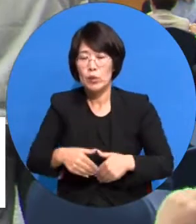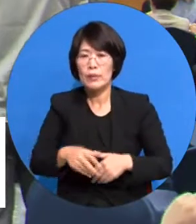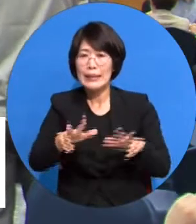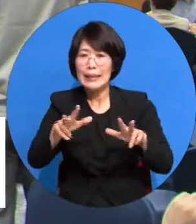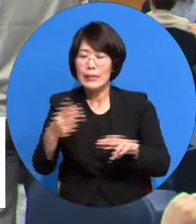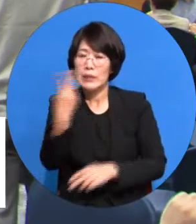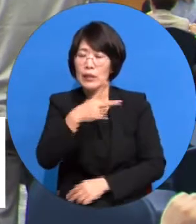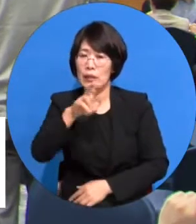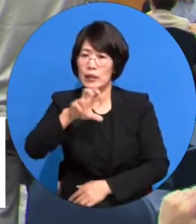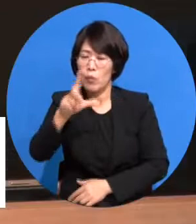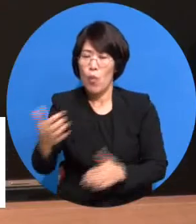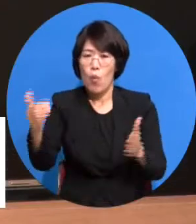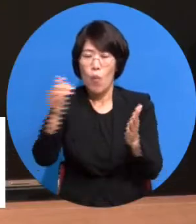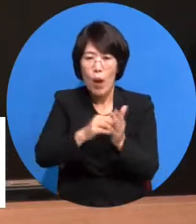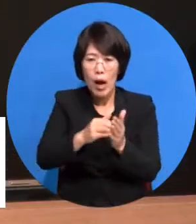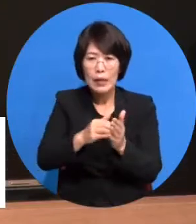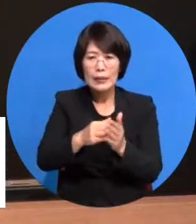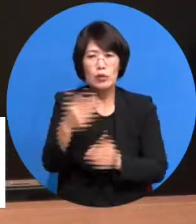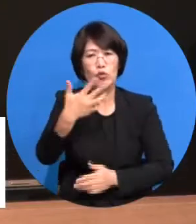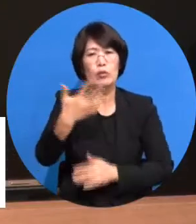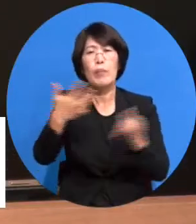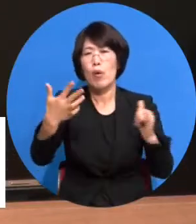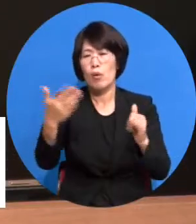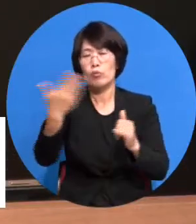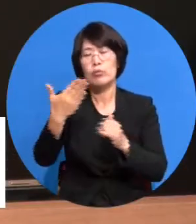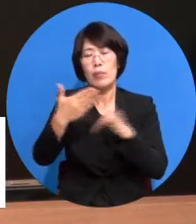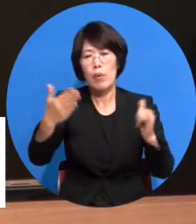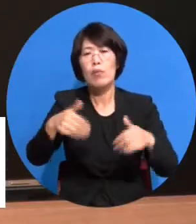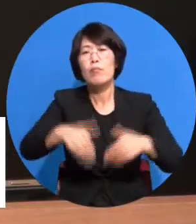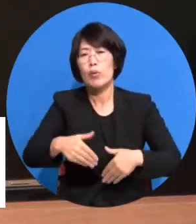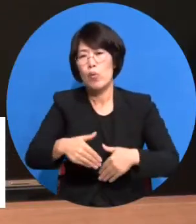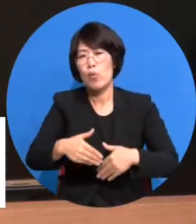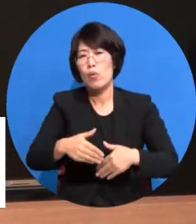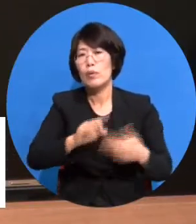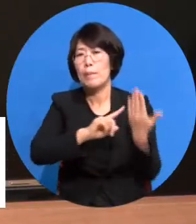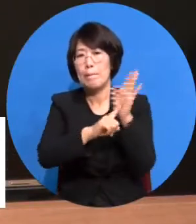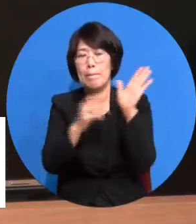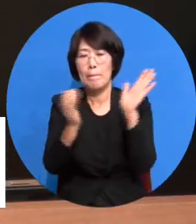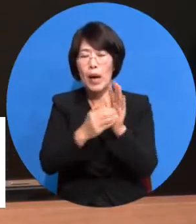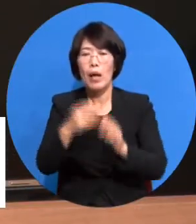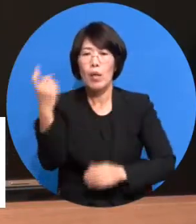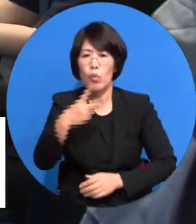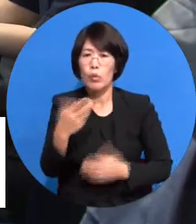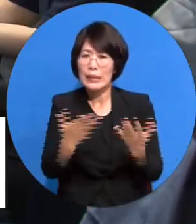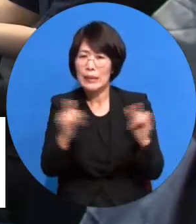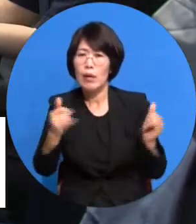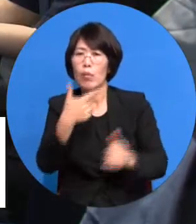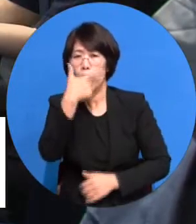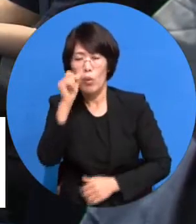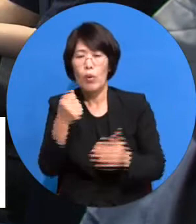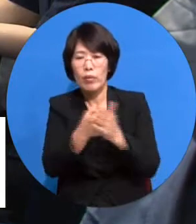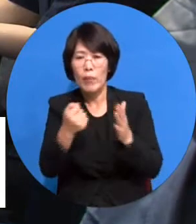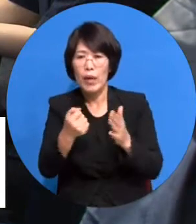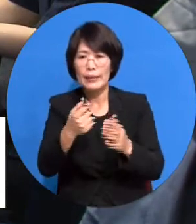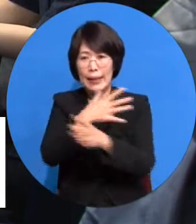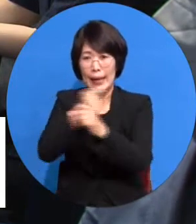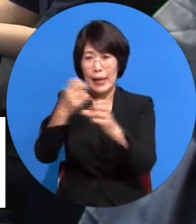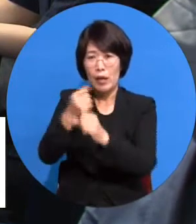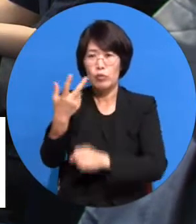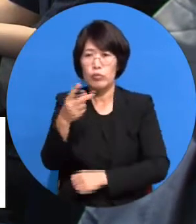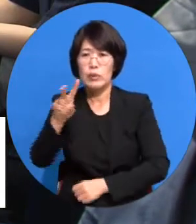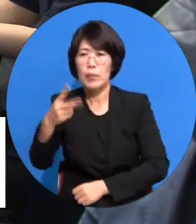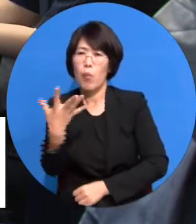당장 2025년까지 9천여 명이 필요한 것으로 추산했습니다. 또 인력이 부족해 확보한 수백억